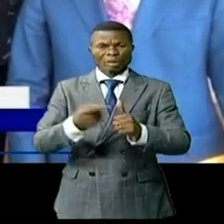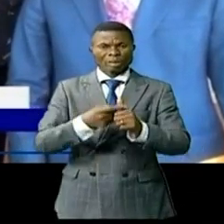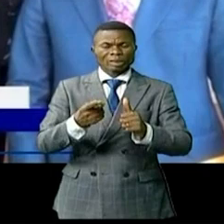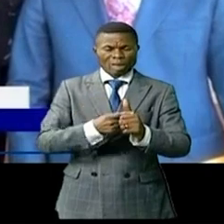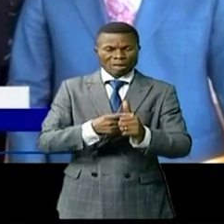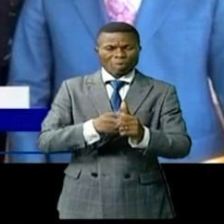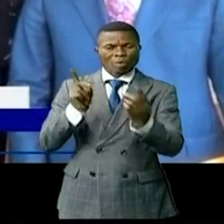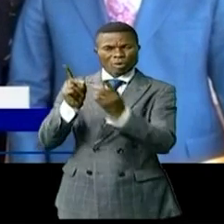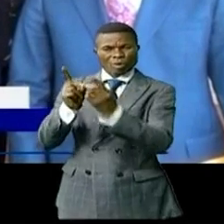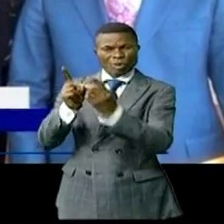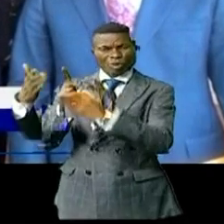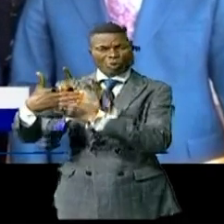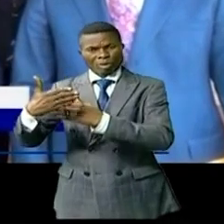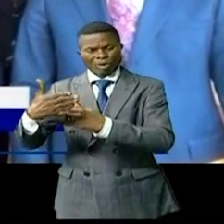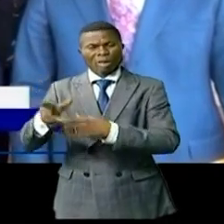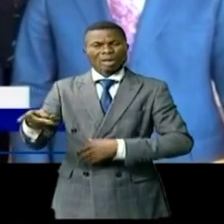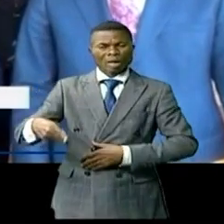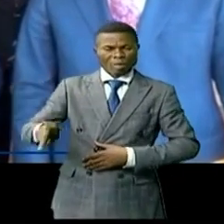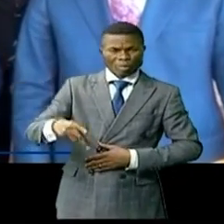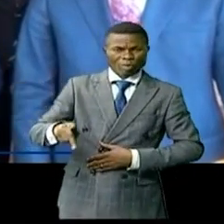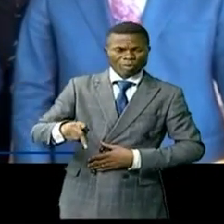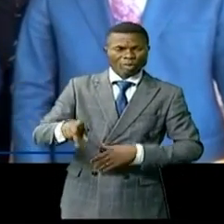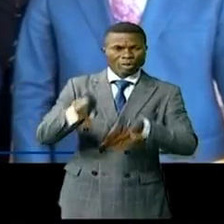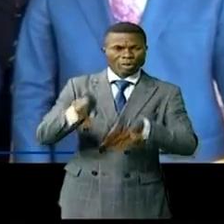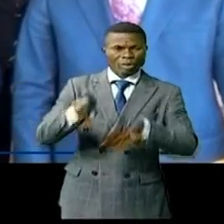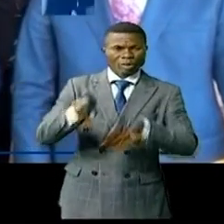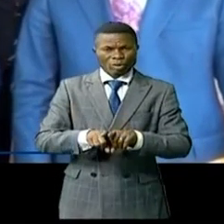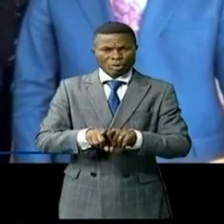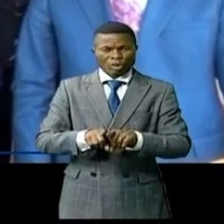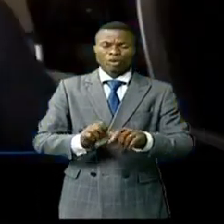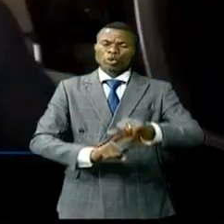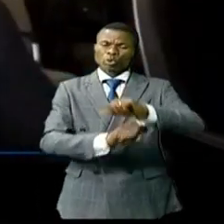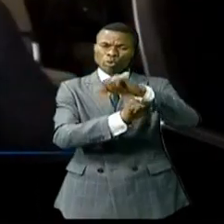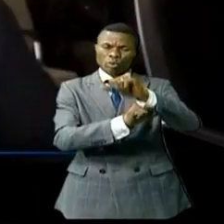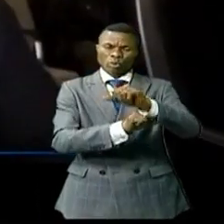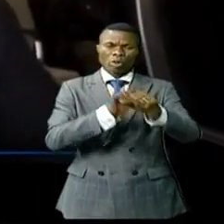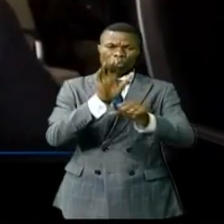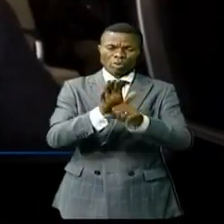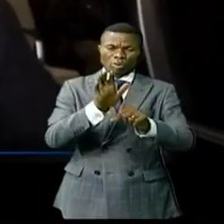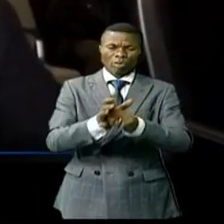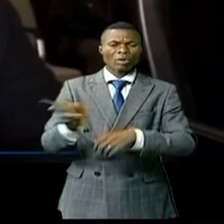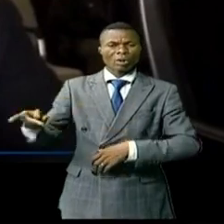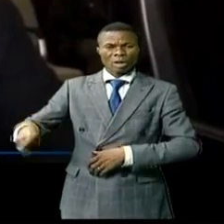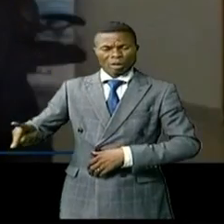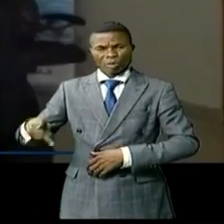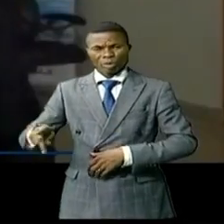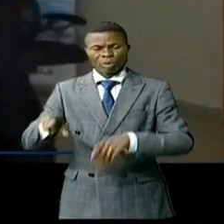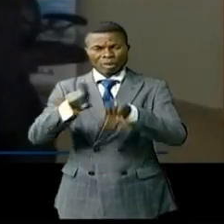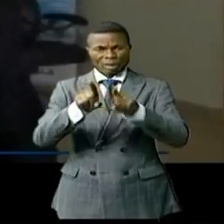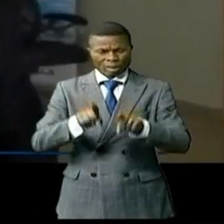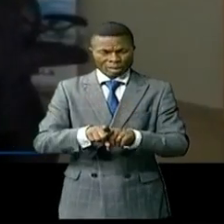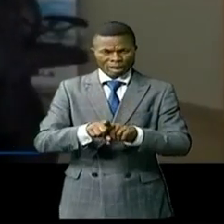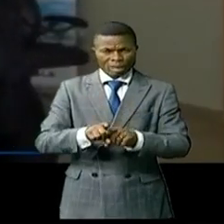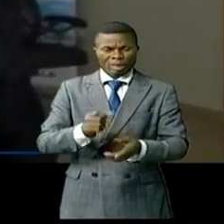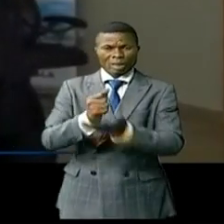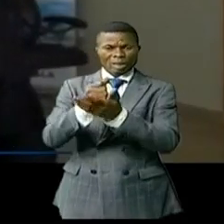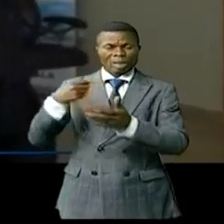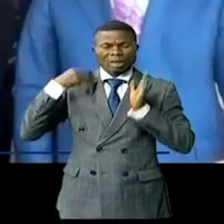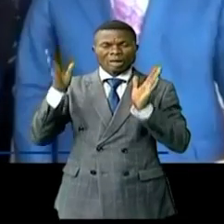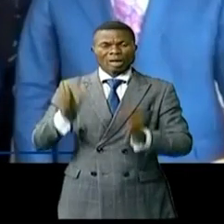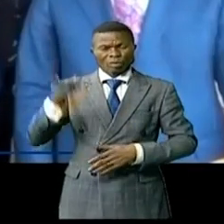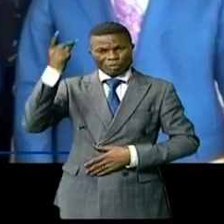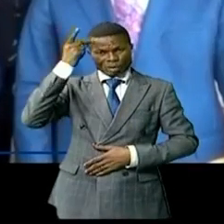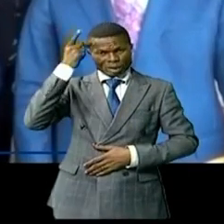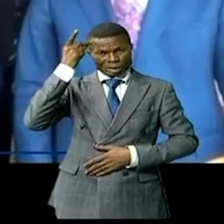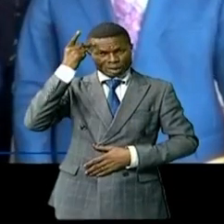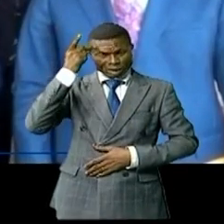approcher davantage les provinces. Il fallait appuyer davantage les provinces et amener le gouvernement central